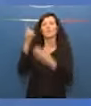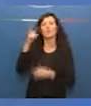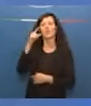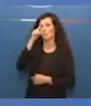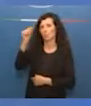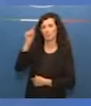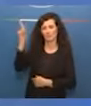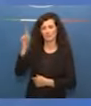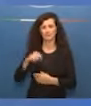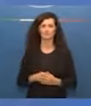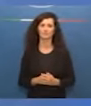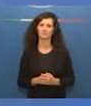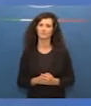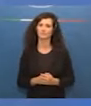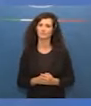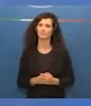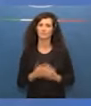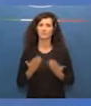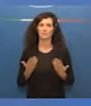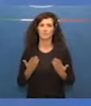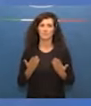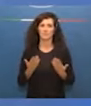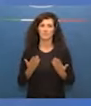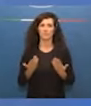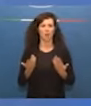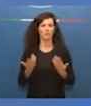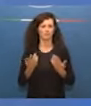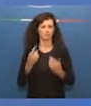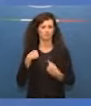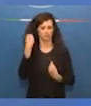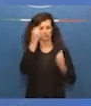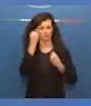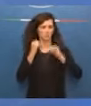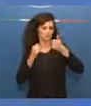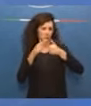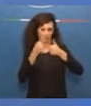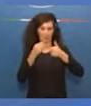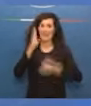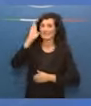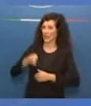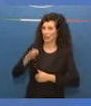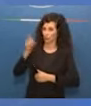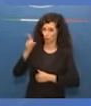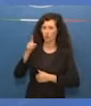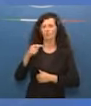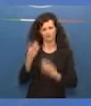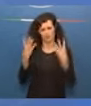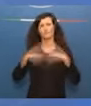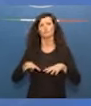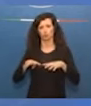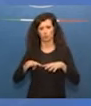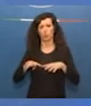ma le sanzioni dunque primo le stazioni funzionano già capire questo la propaganda